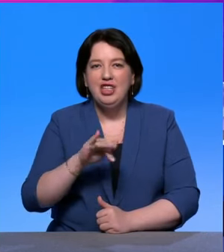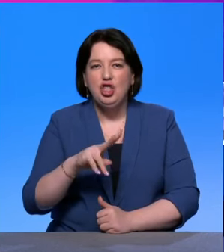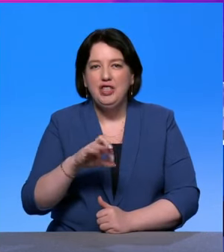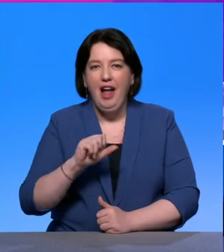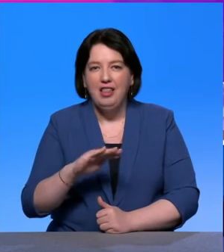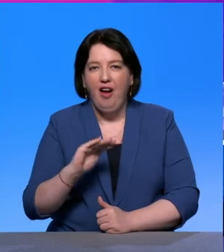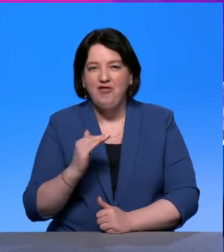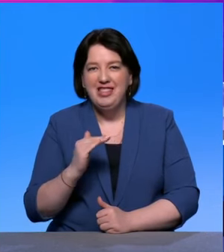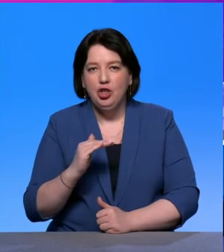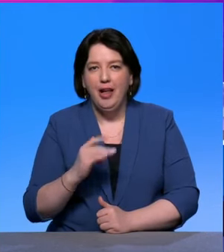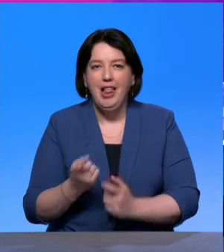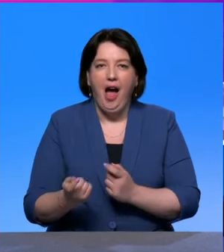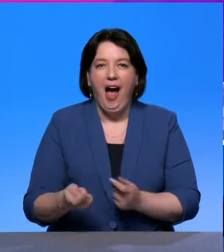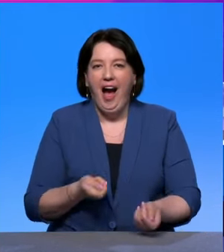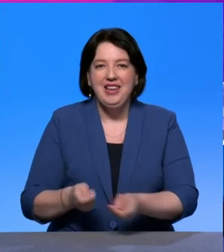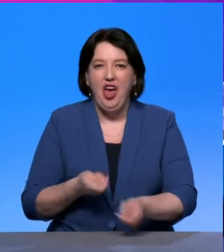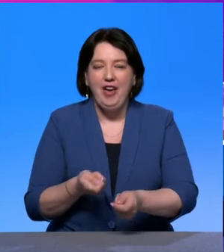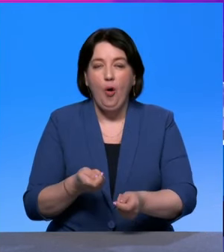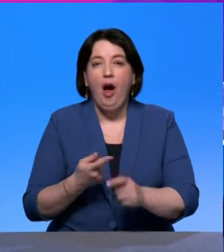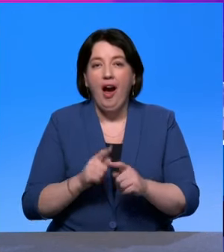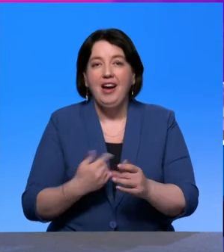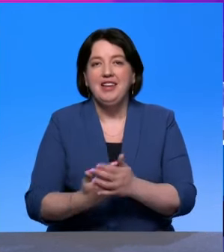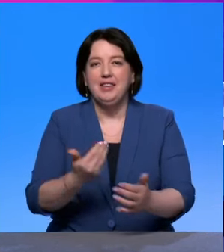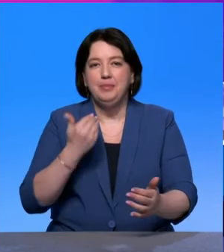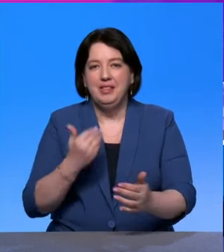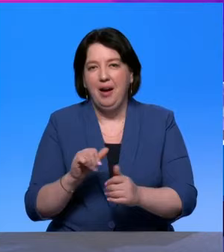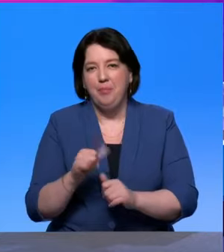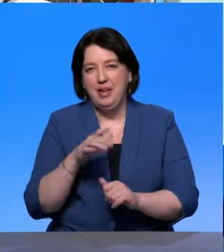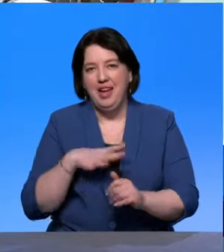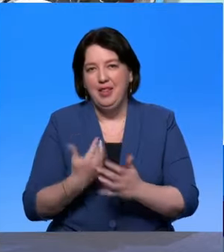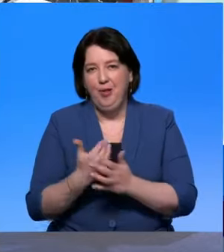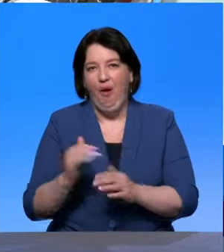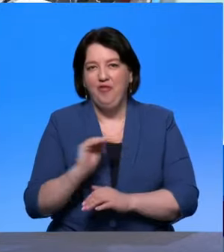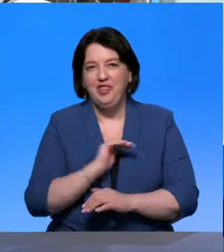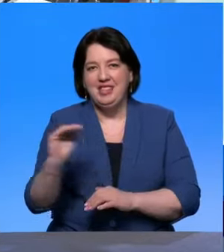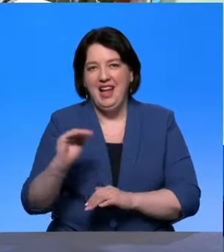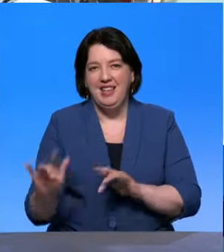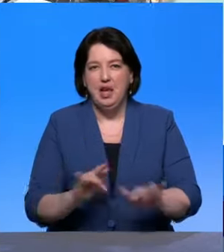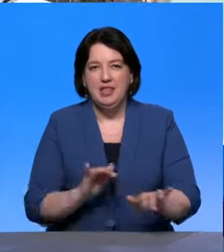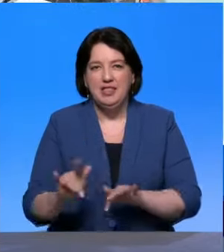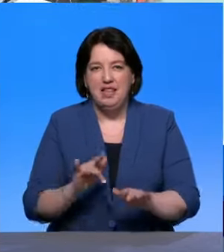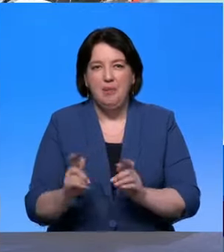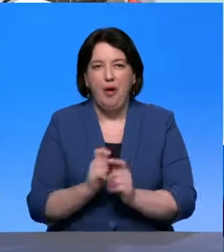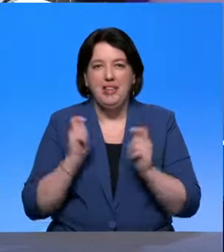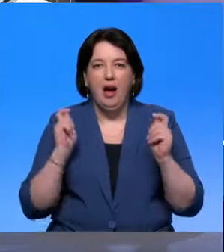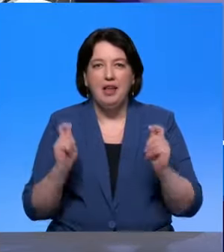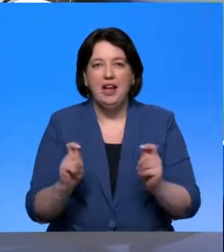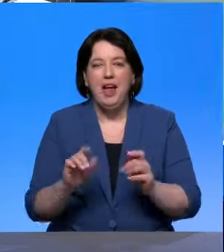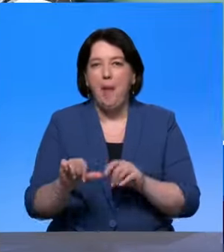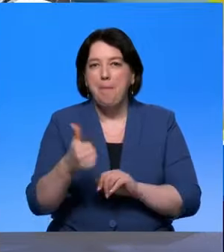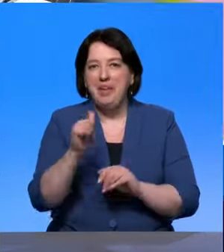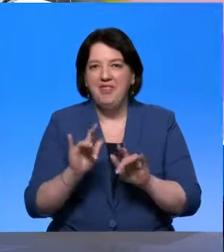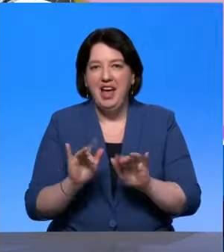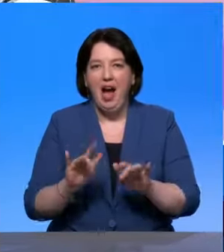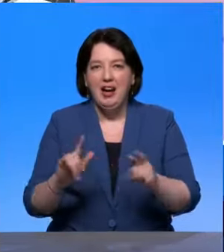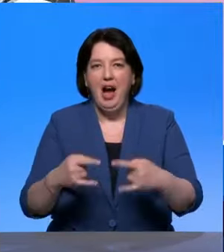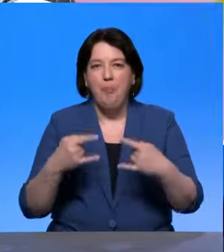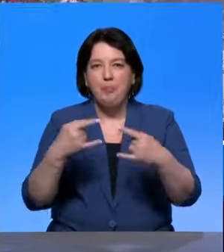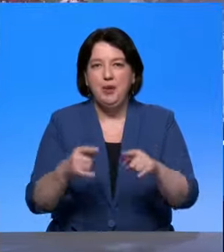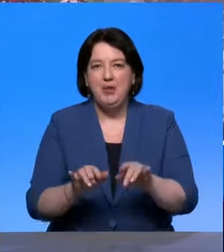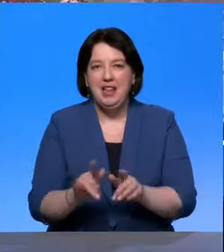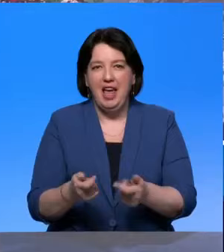уже сегодня до официальной церемонии открытия. Вначале игроки садятся там за компьютерный симулятор, затем матч перемещается на